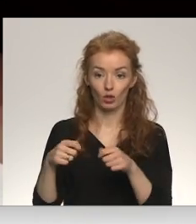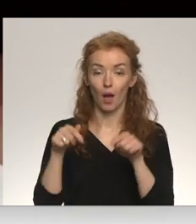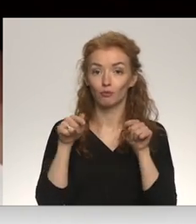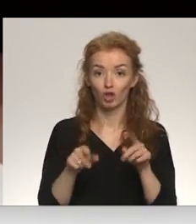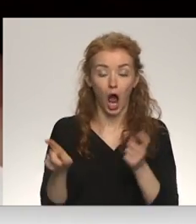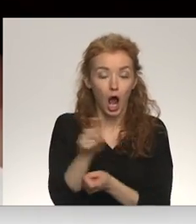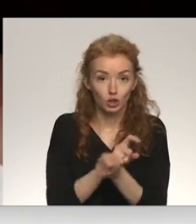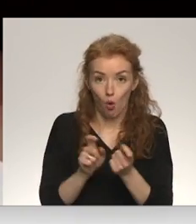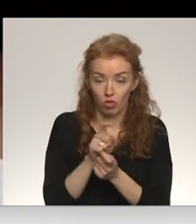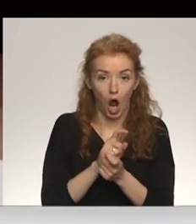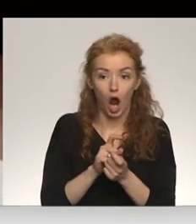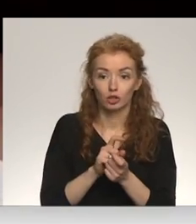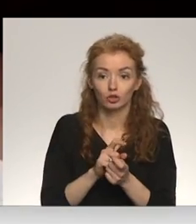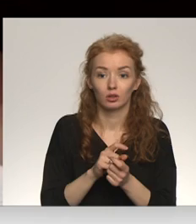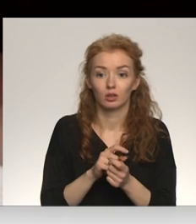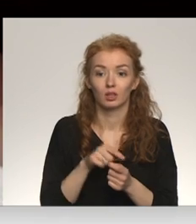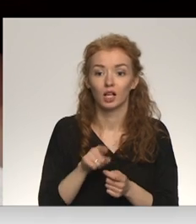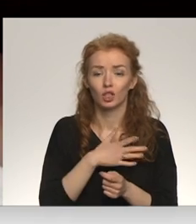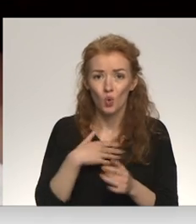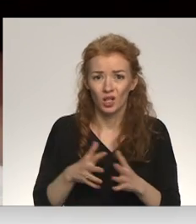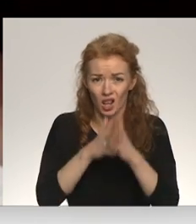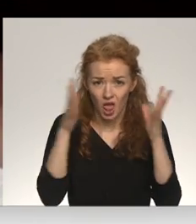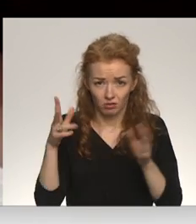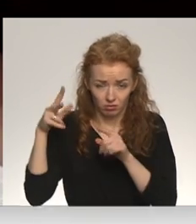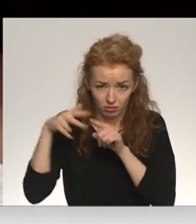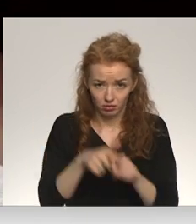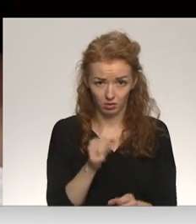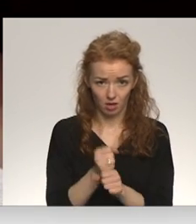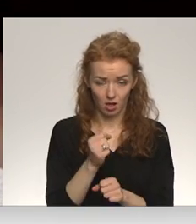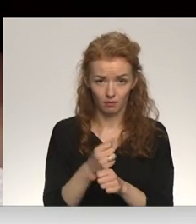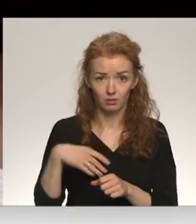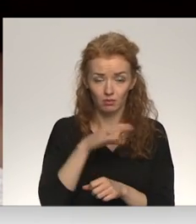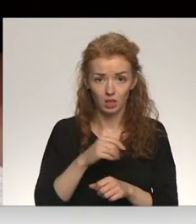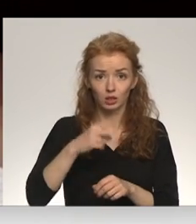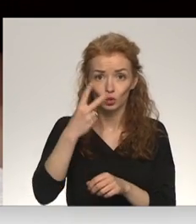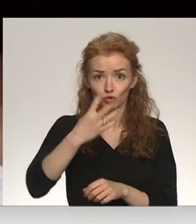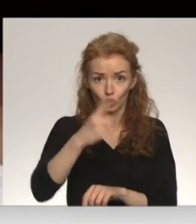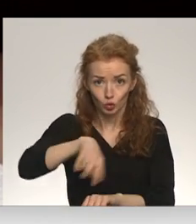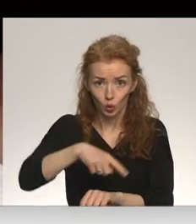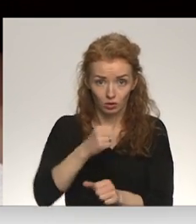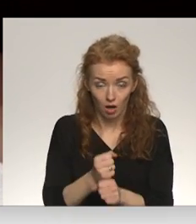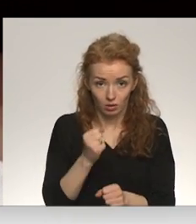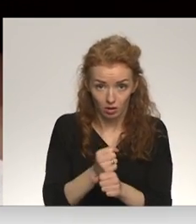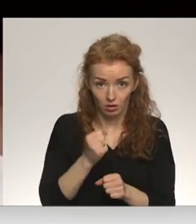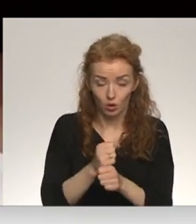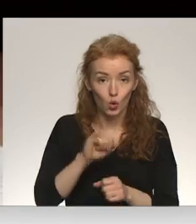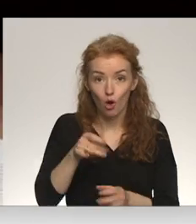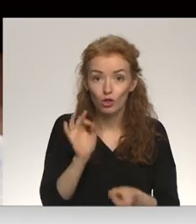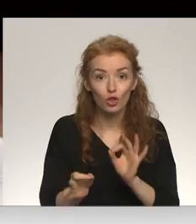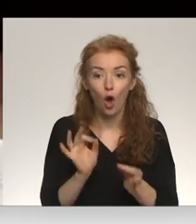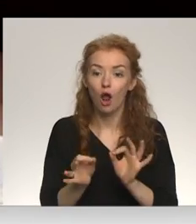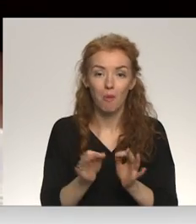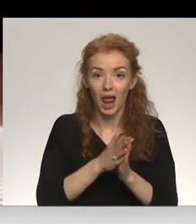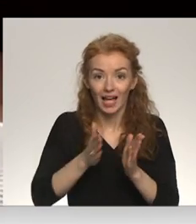ažiotāža, tas mums ir drausmīgs darbs. Mēs strādājam praktiski 24/7. Jo normālā,